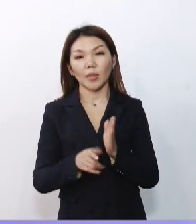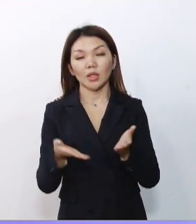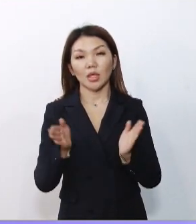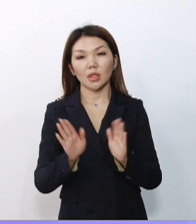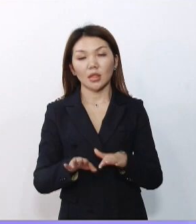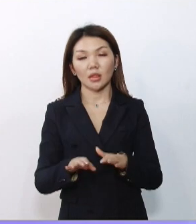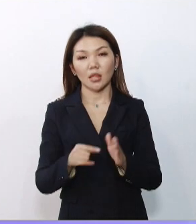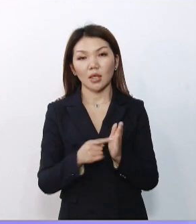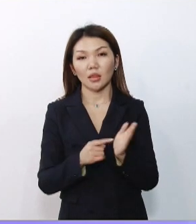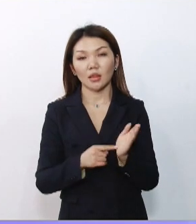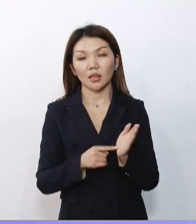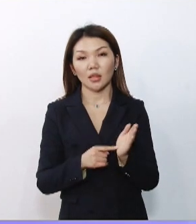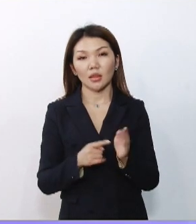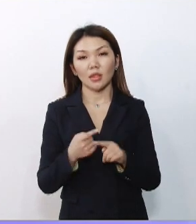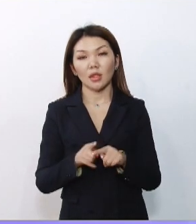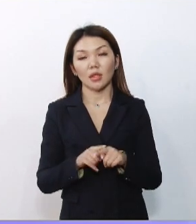это 100.